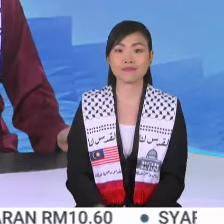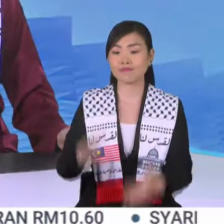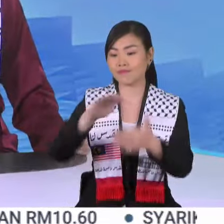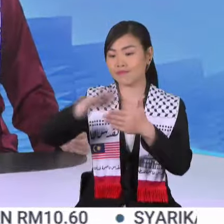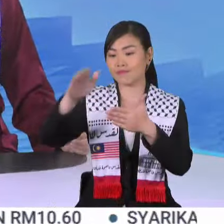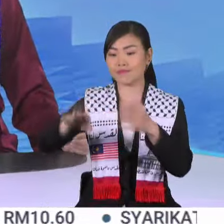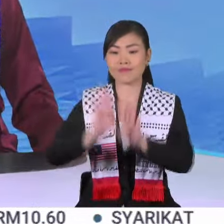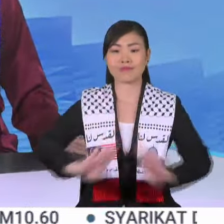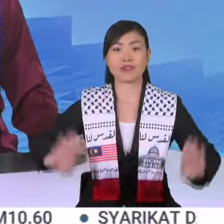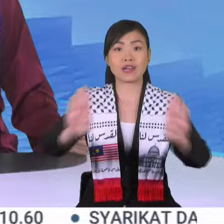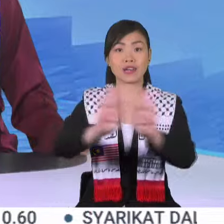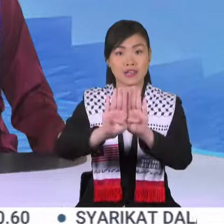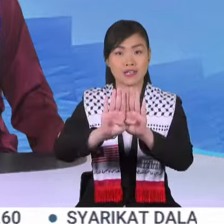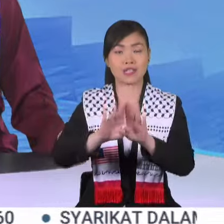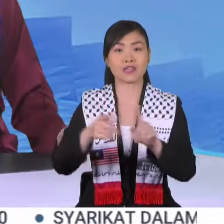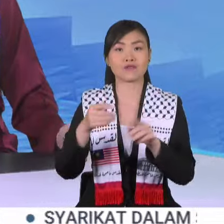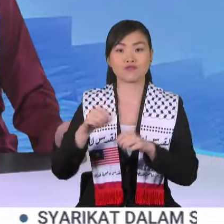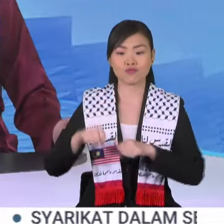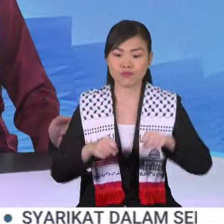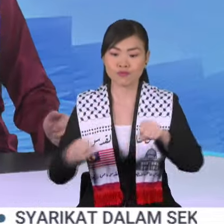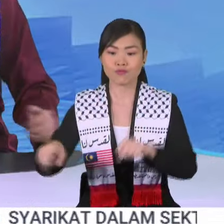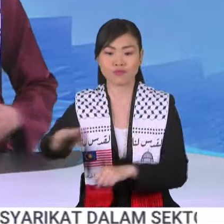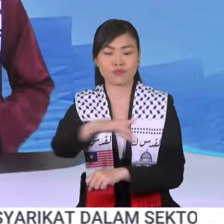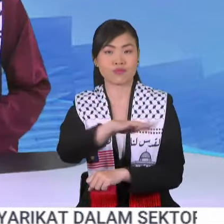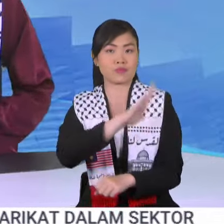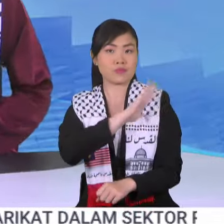Saudara, sekian berita perdana dari Sungai ke